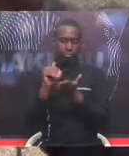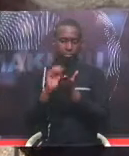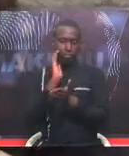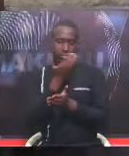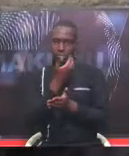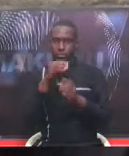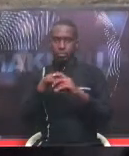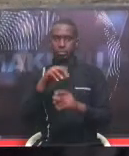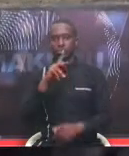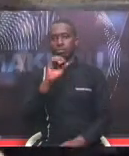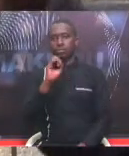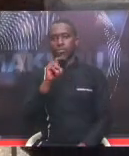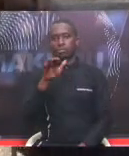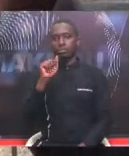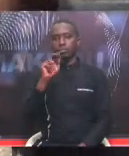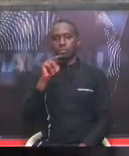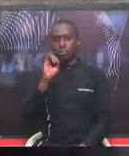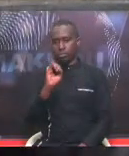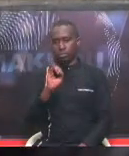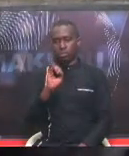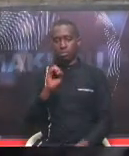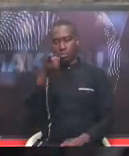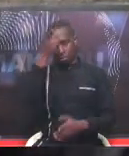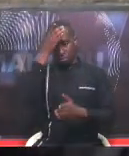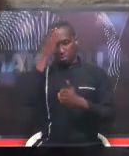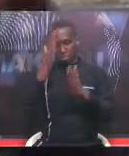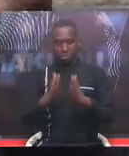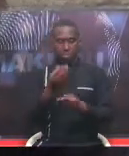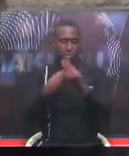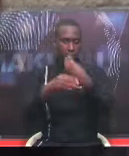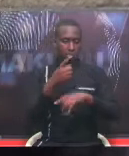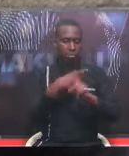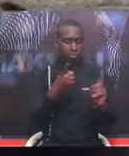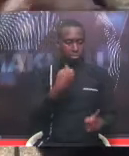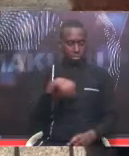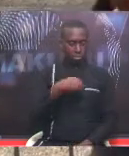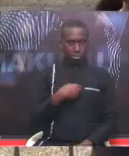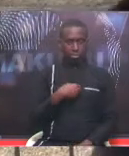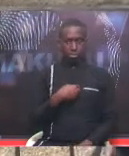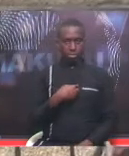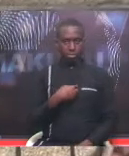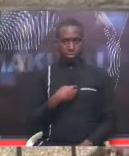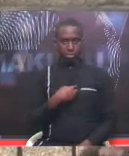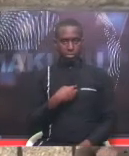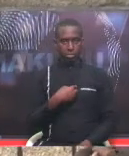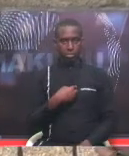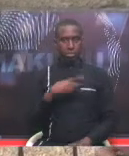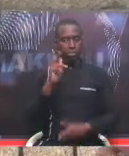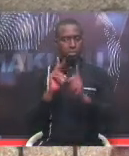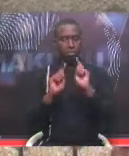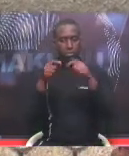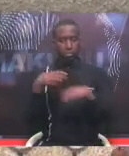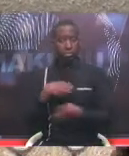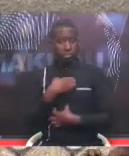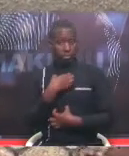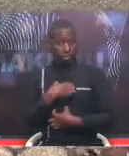cyo muri Kinoni abaturage barimo kugurisha, ariko twebwe hari abantu baje